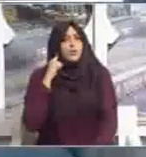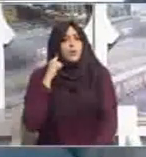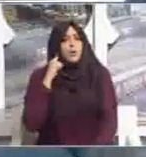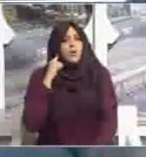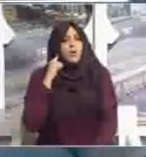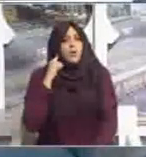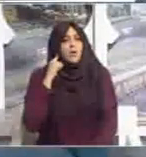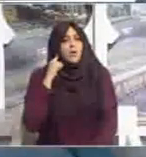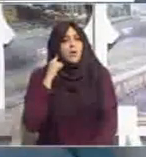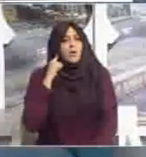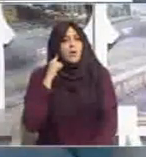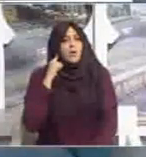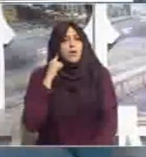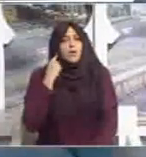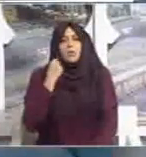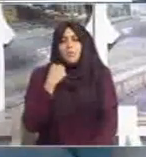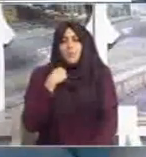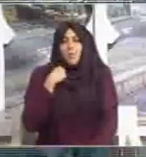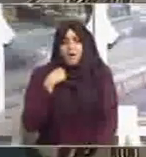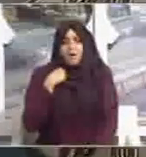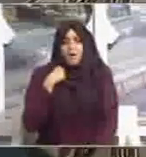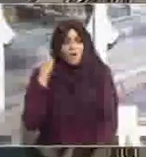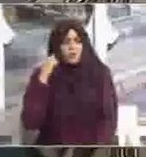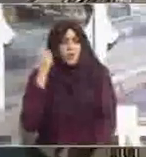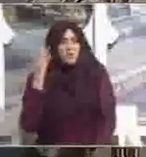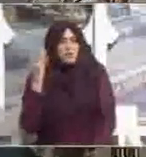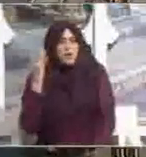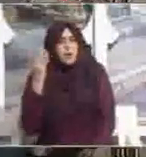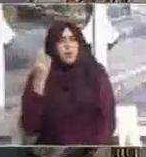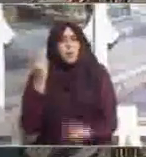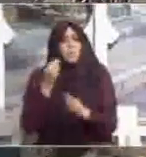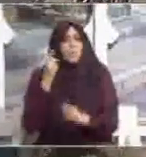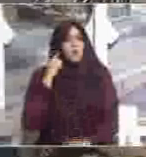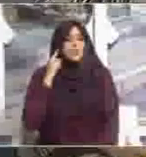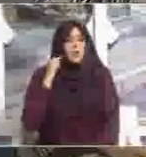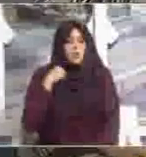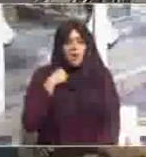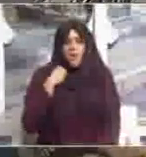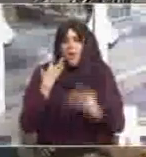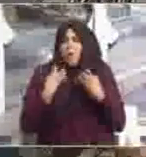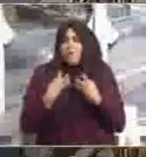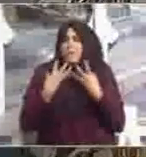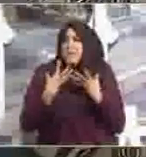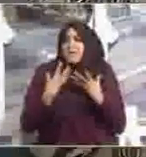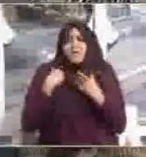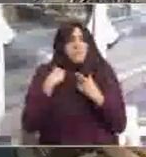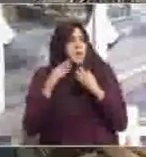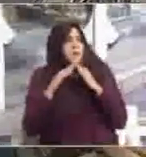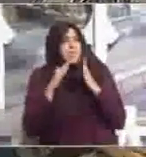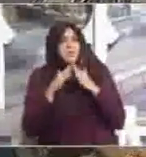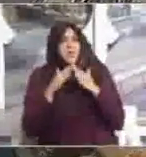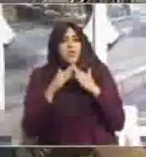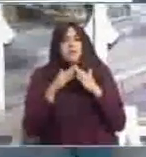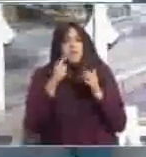يسمع الغريزة تاعه أو يسمع الشخص هو يديه طمع الدنيا هذه، يعود يشوف الأم تاعه كأنها